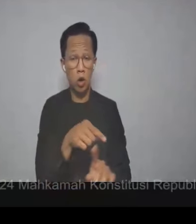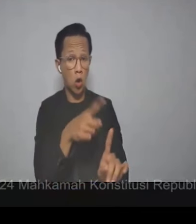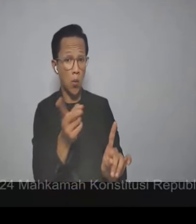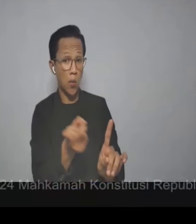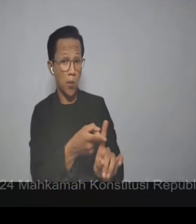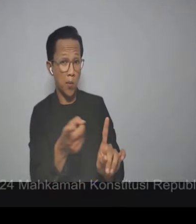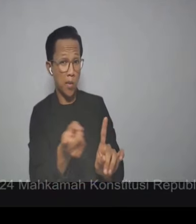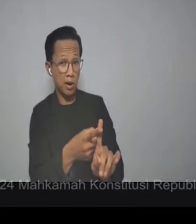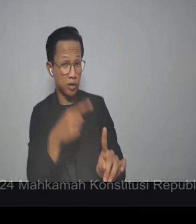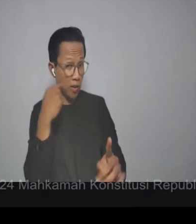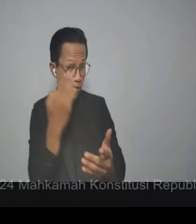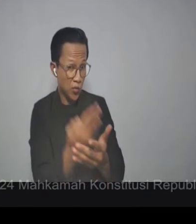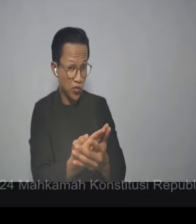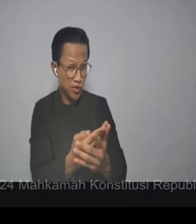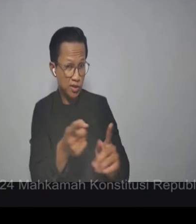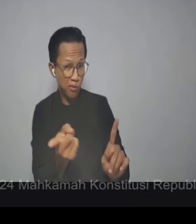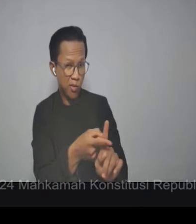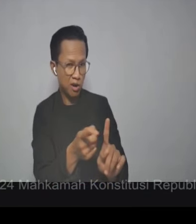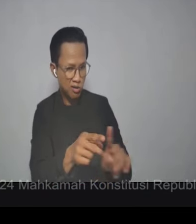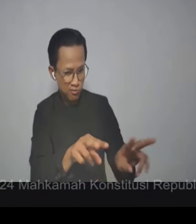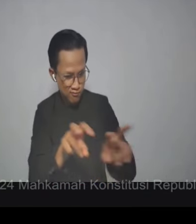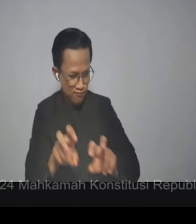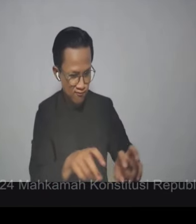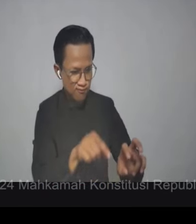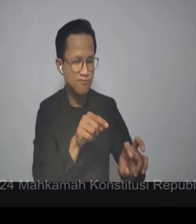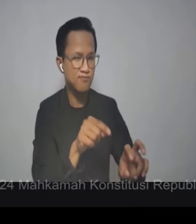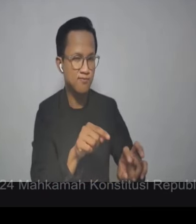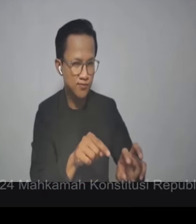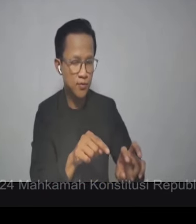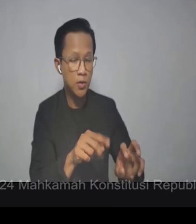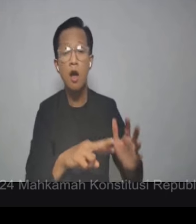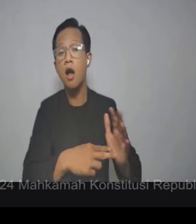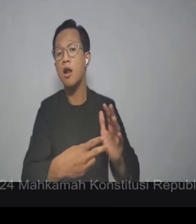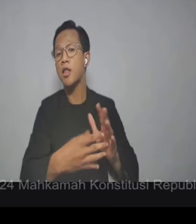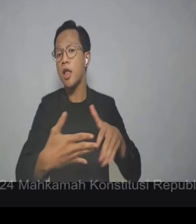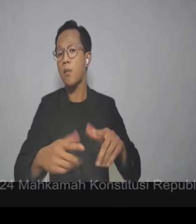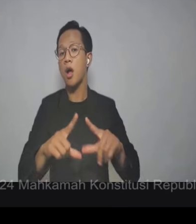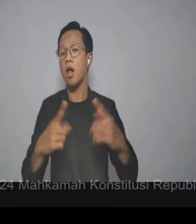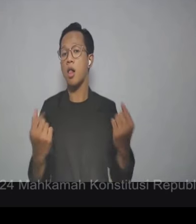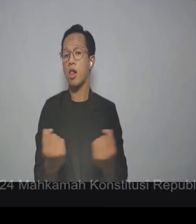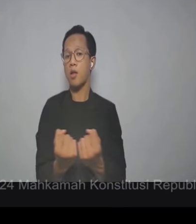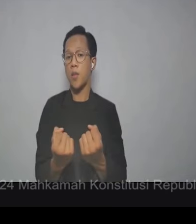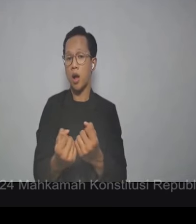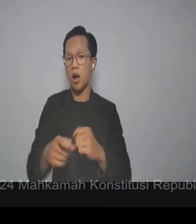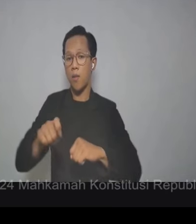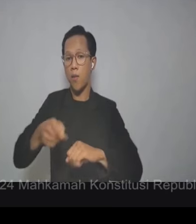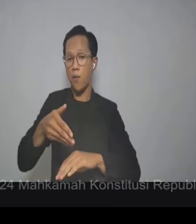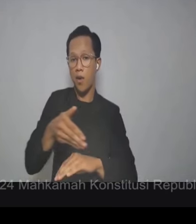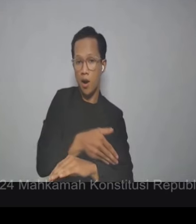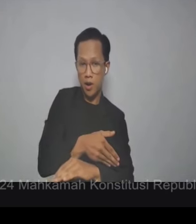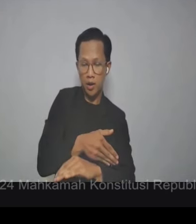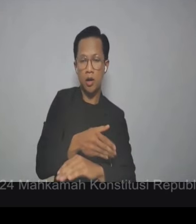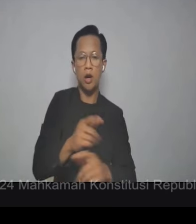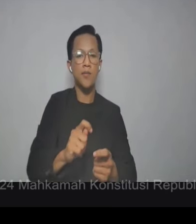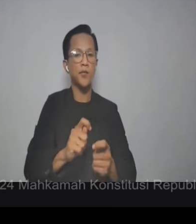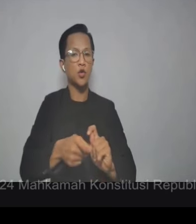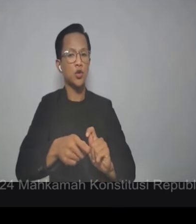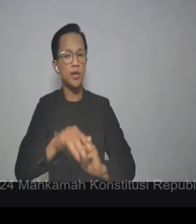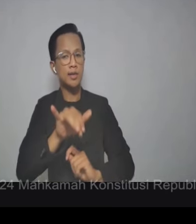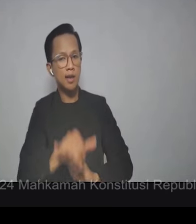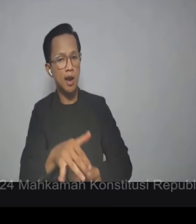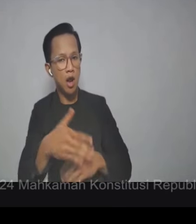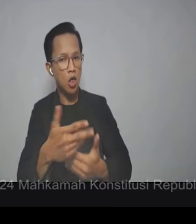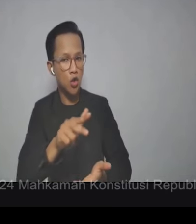bukti permulaan sebelum penyidikan maka terhadap hal tersebut tentunya lembaga pra peradilan dapat melakukan pengujian akan sah atau tidaknya tindakan